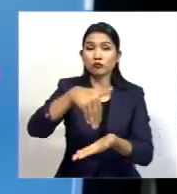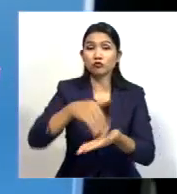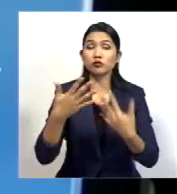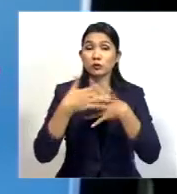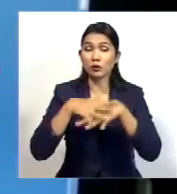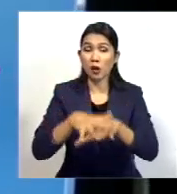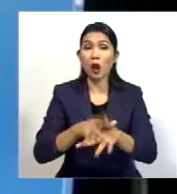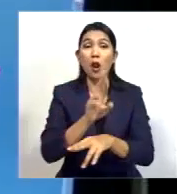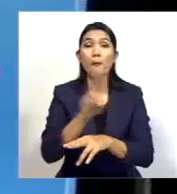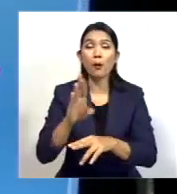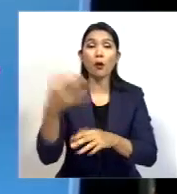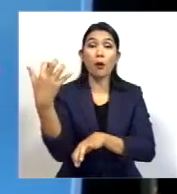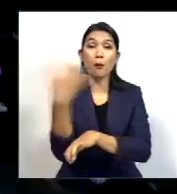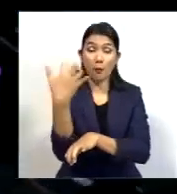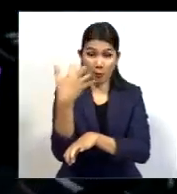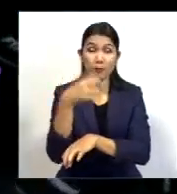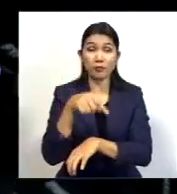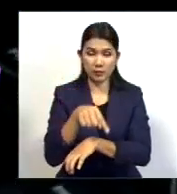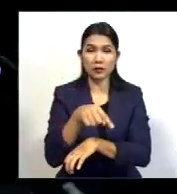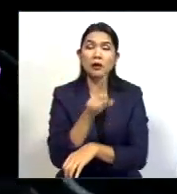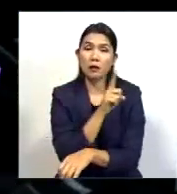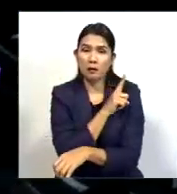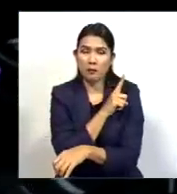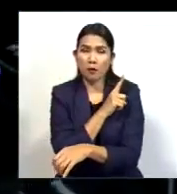บบคอมพิวเตอร์ประเทศไทยหรือไทยเซิร์ช